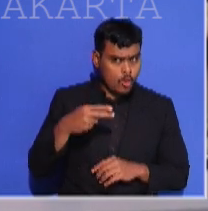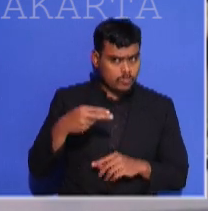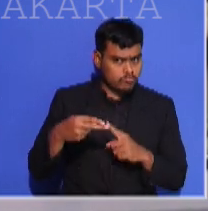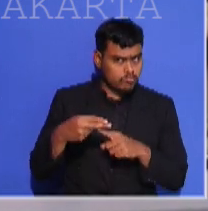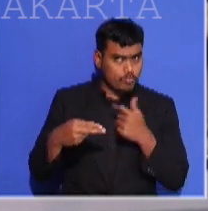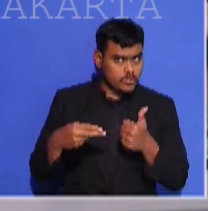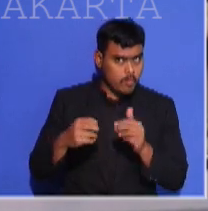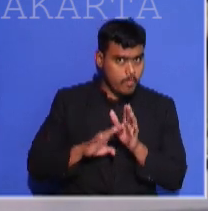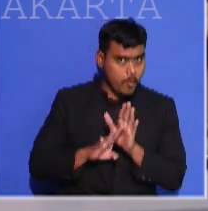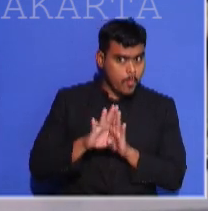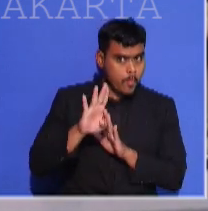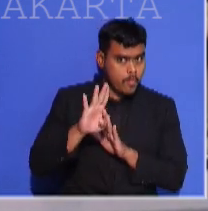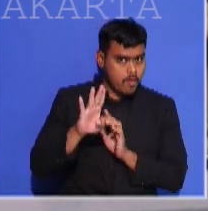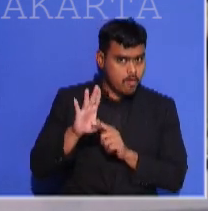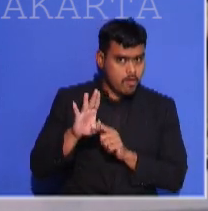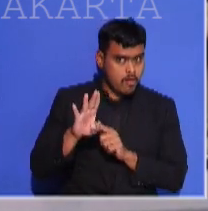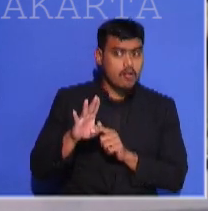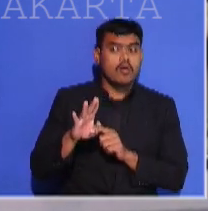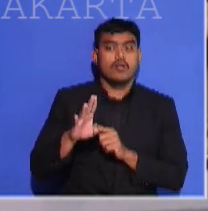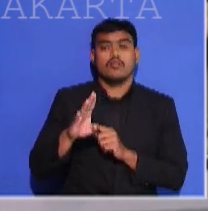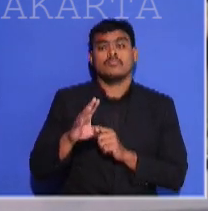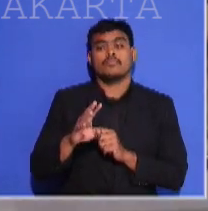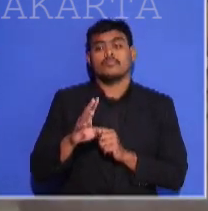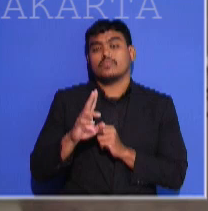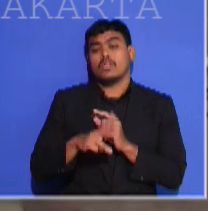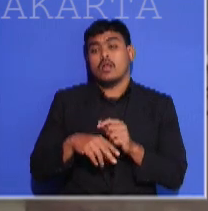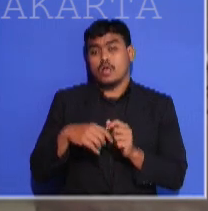tumbuh lebih kuat dibandingkan tahun 2023.